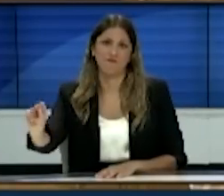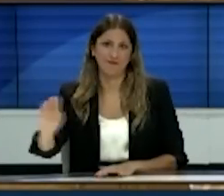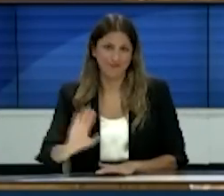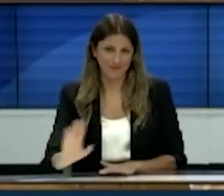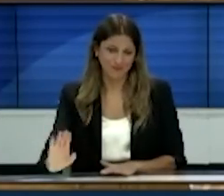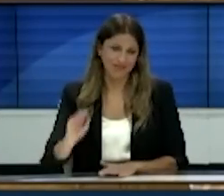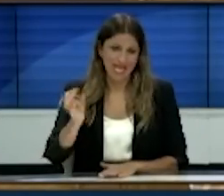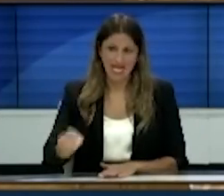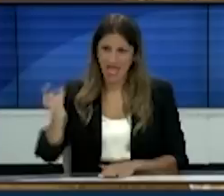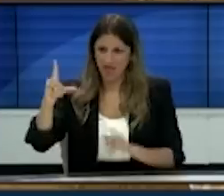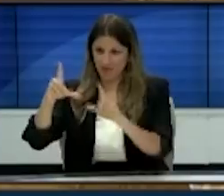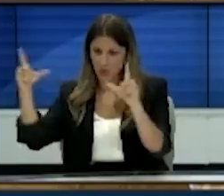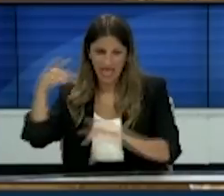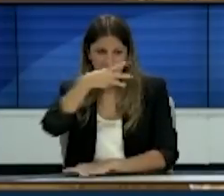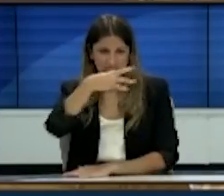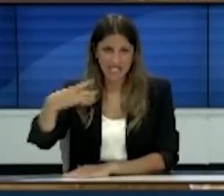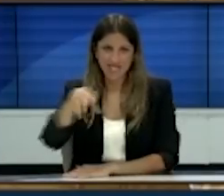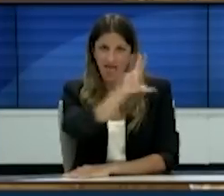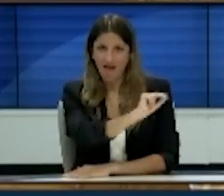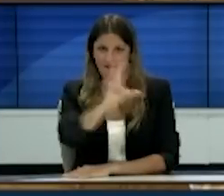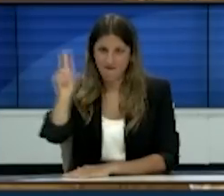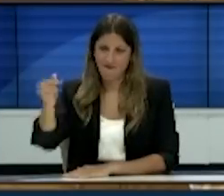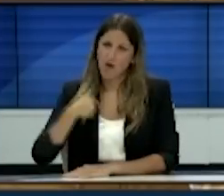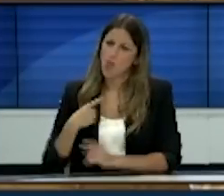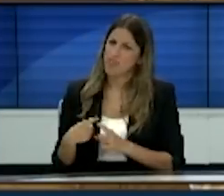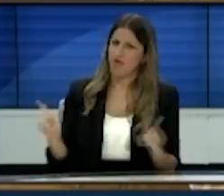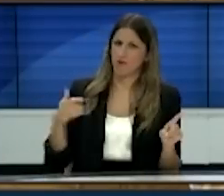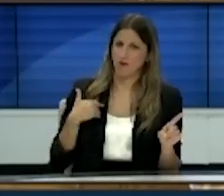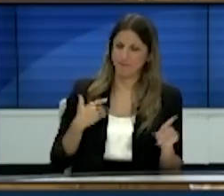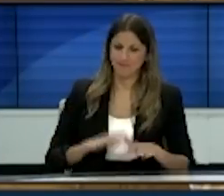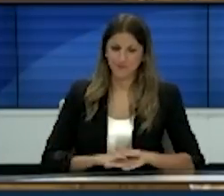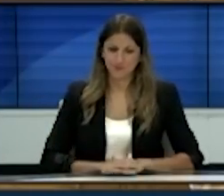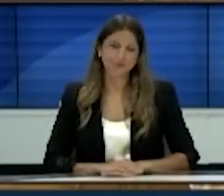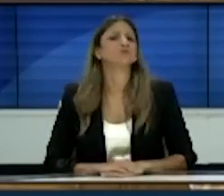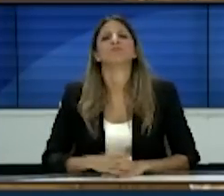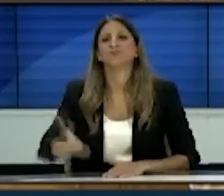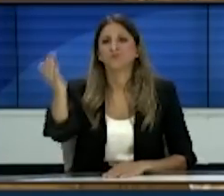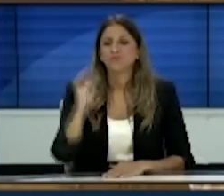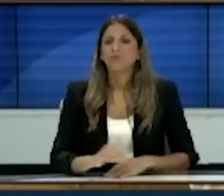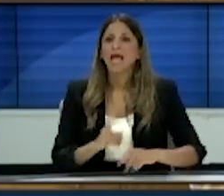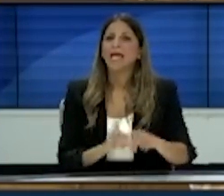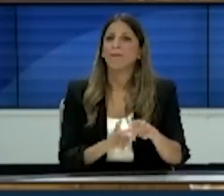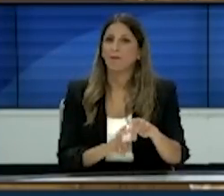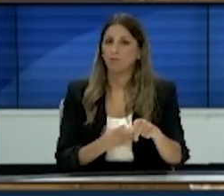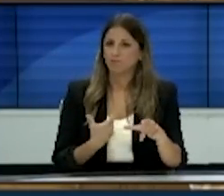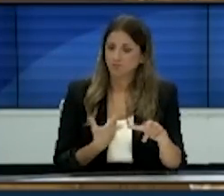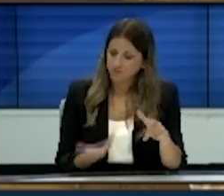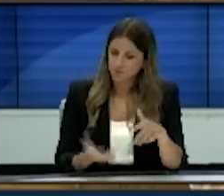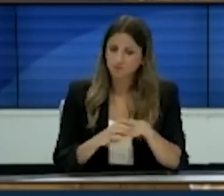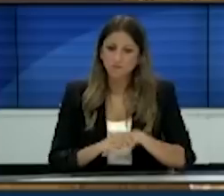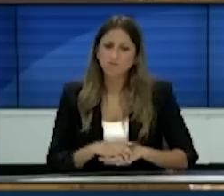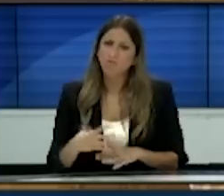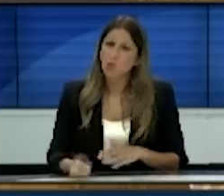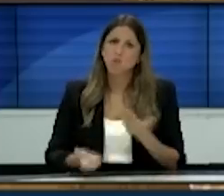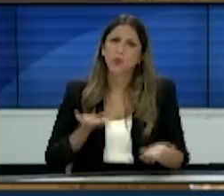Όρουελ. Κυρίες και κύριοι, στα συγκεκριμένα, το Κομμουνιστικό Κόμμα Ελλάδας με τις θέσεις, με